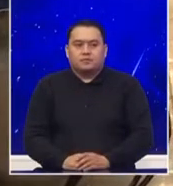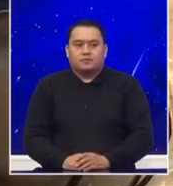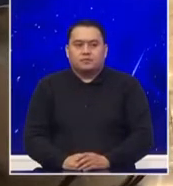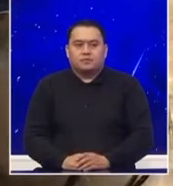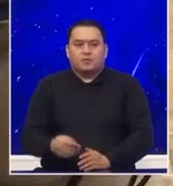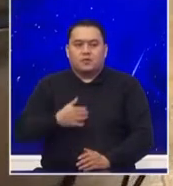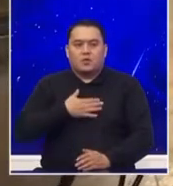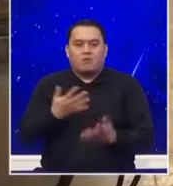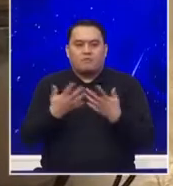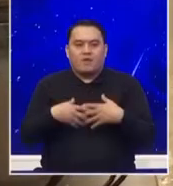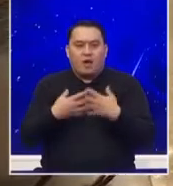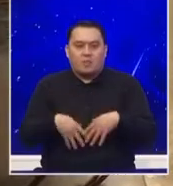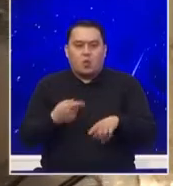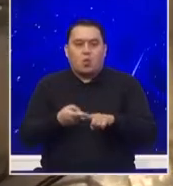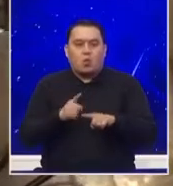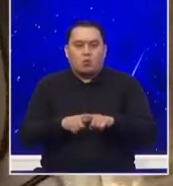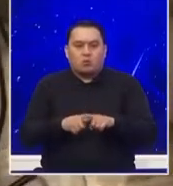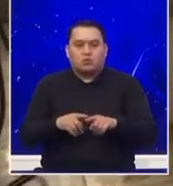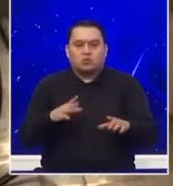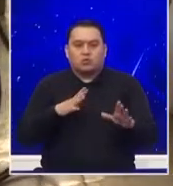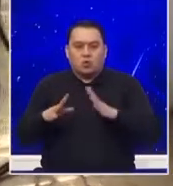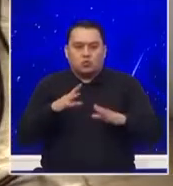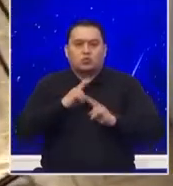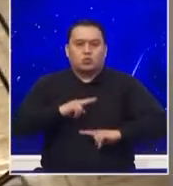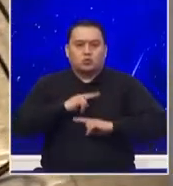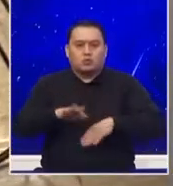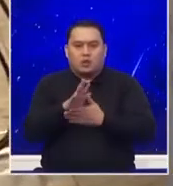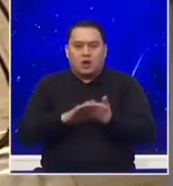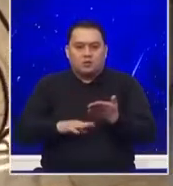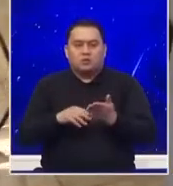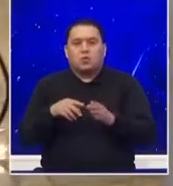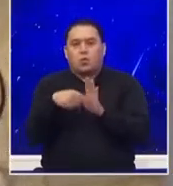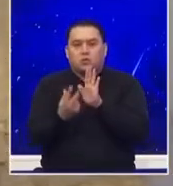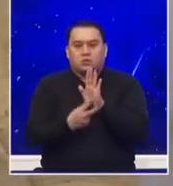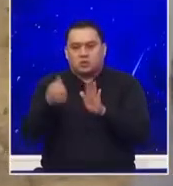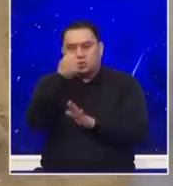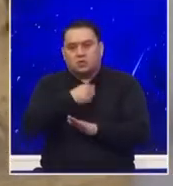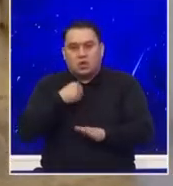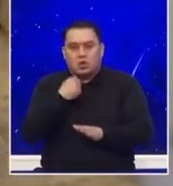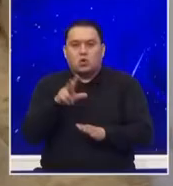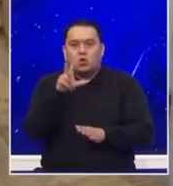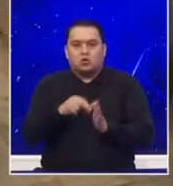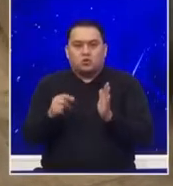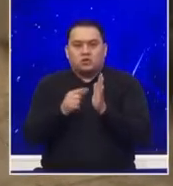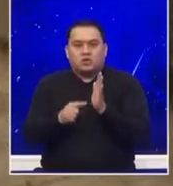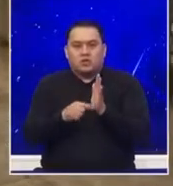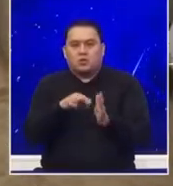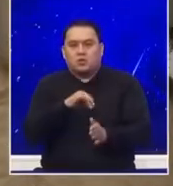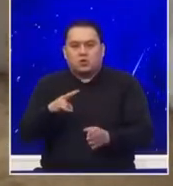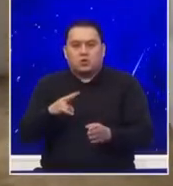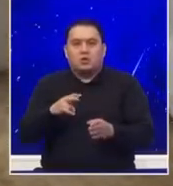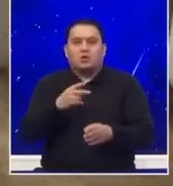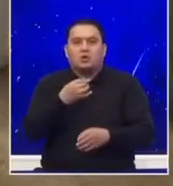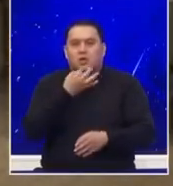фабрикасының жүрегі, көріп тұрғаныңыздай, бұнда өте қарбалас жұмыс жүріп жатыр. Мәселен, 2018 жылы мұнда 380 миллион жұмыртқа